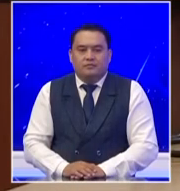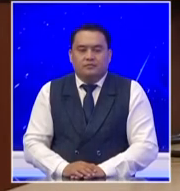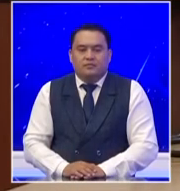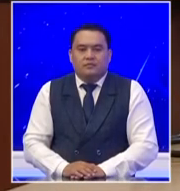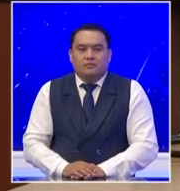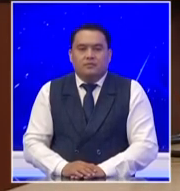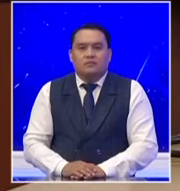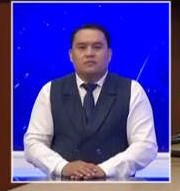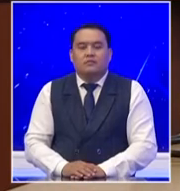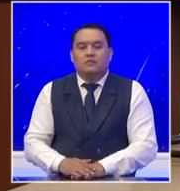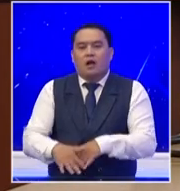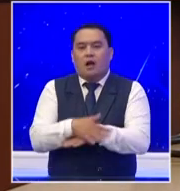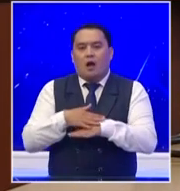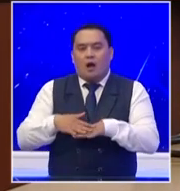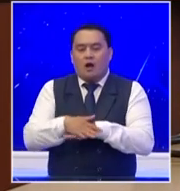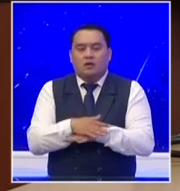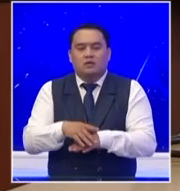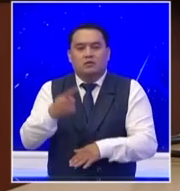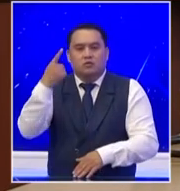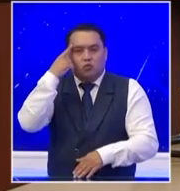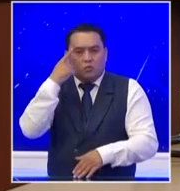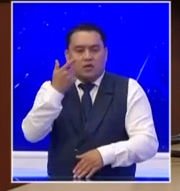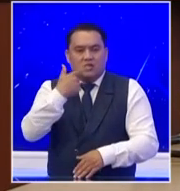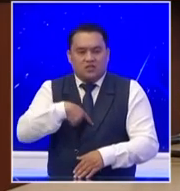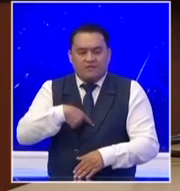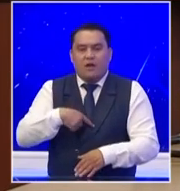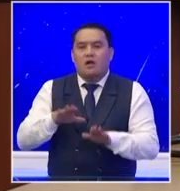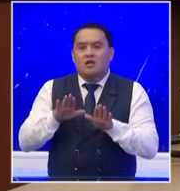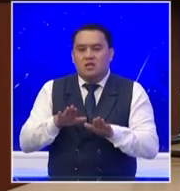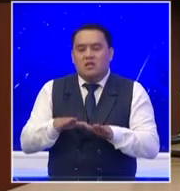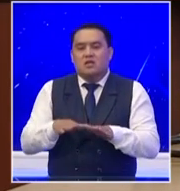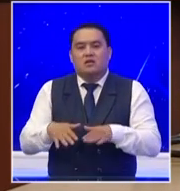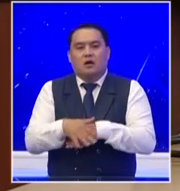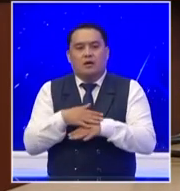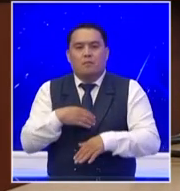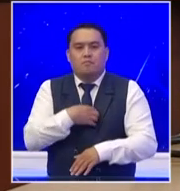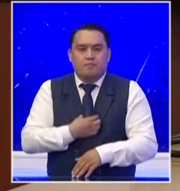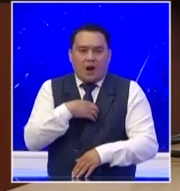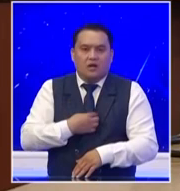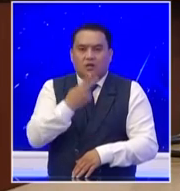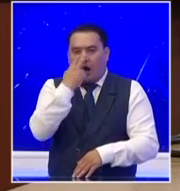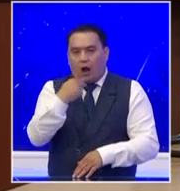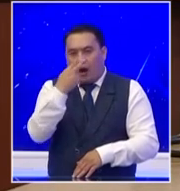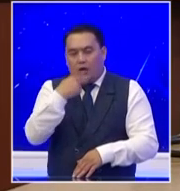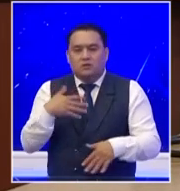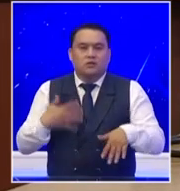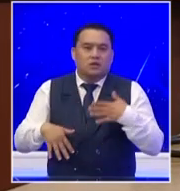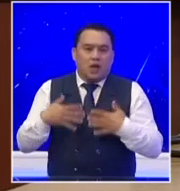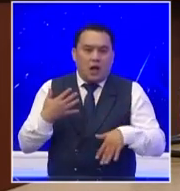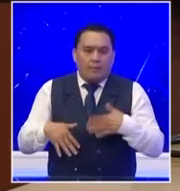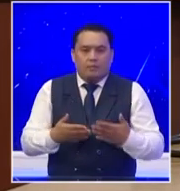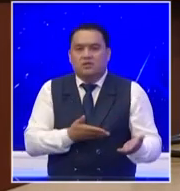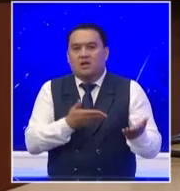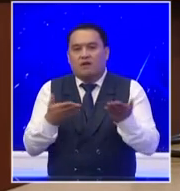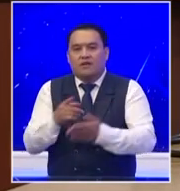Граждане Казахстана должны думать о здоровье своих соотечественников. Первое. Если у вас появится кашель, слезоточивость, насморк, слабость,